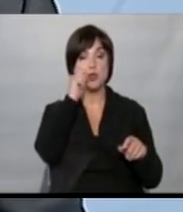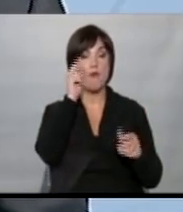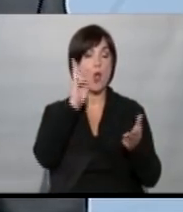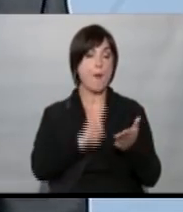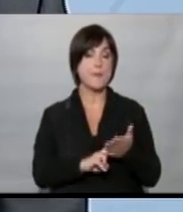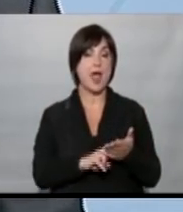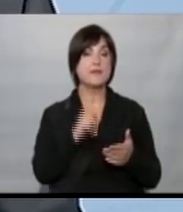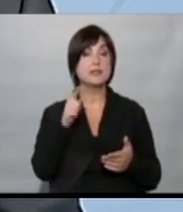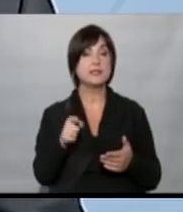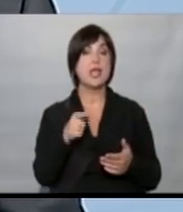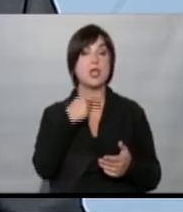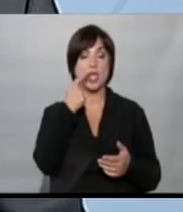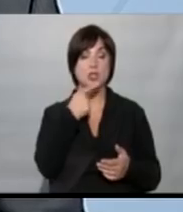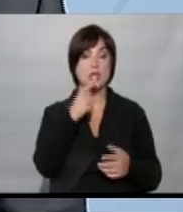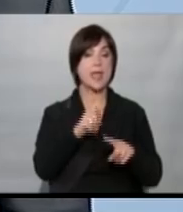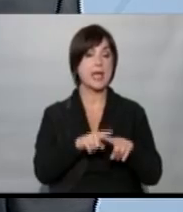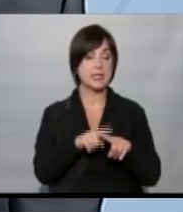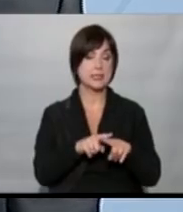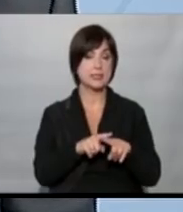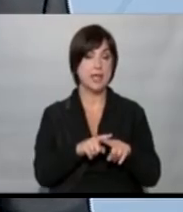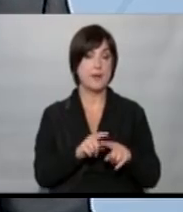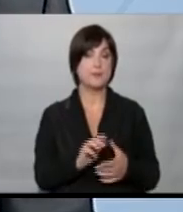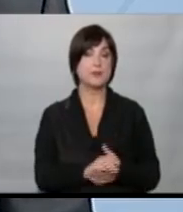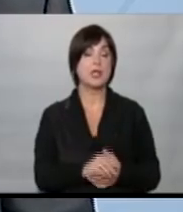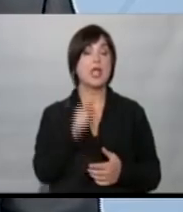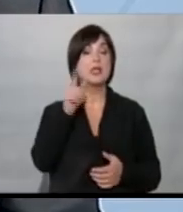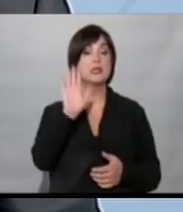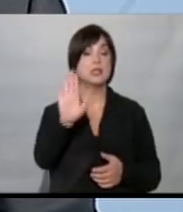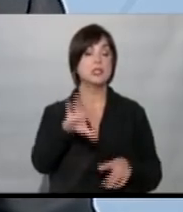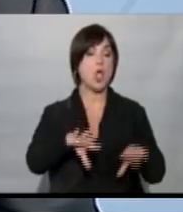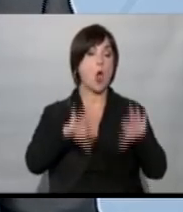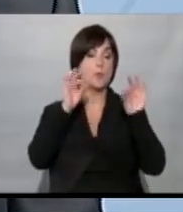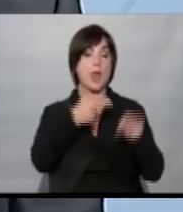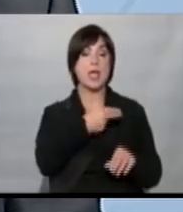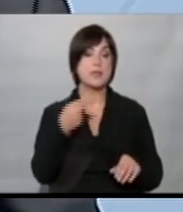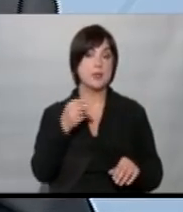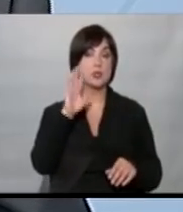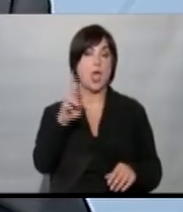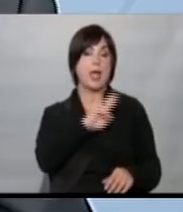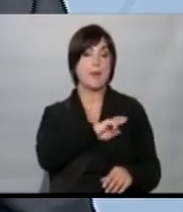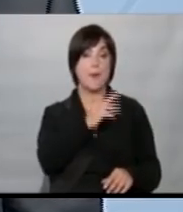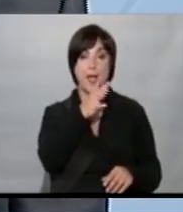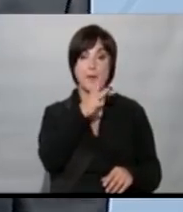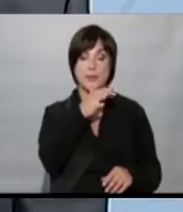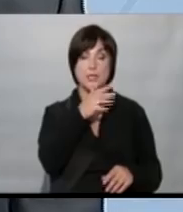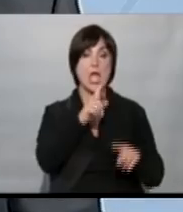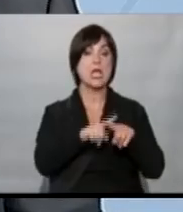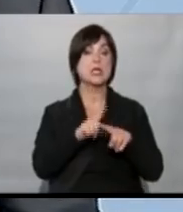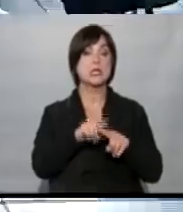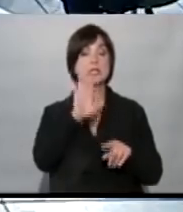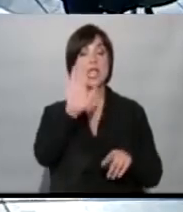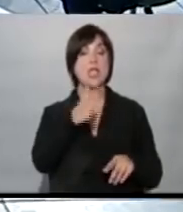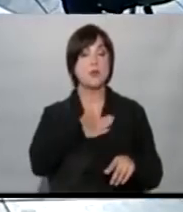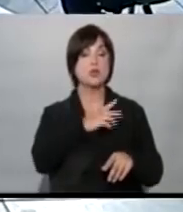права, тие пред се ќе речат на Грција, тие се го одбра името, тоа е Република Македонија. Грција